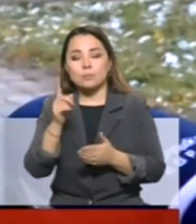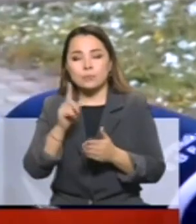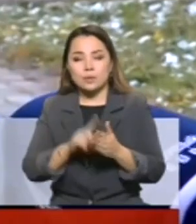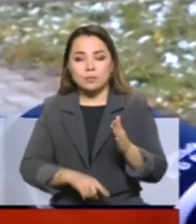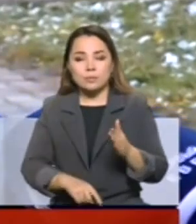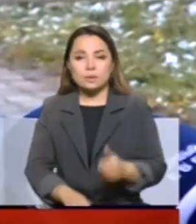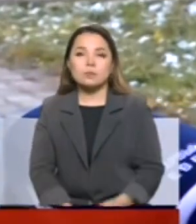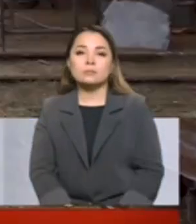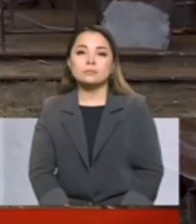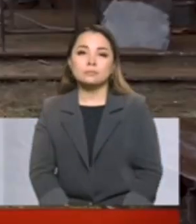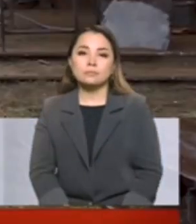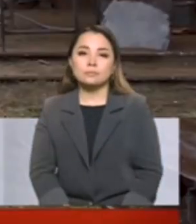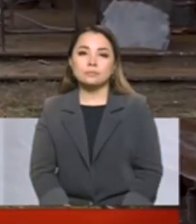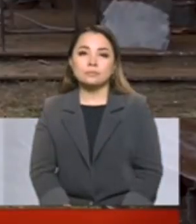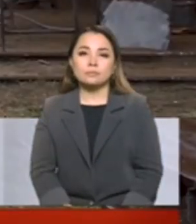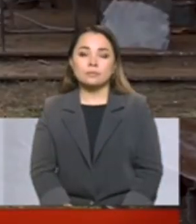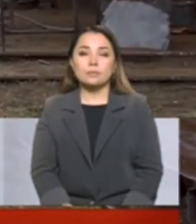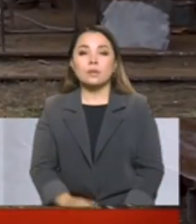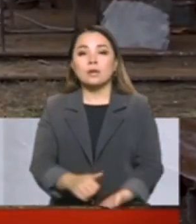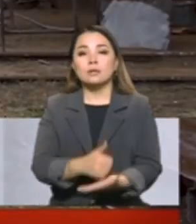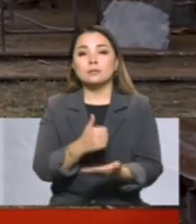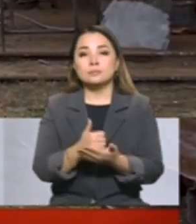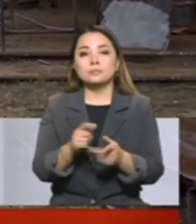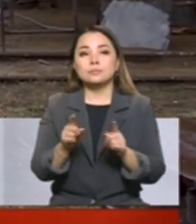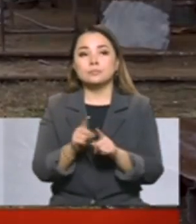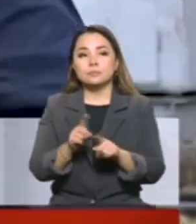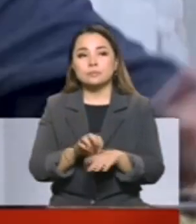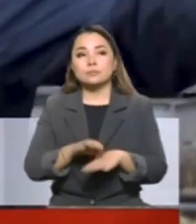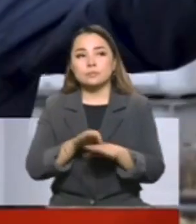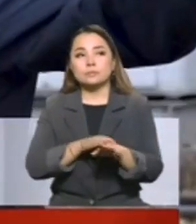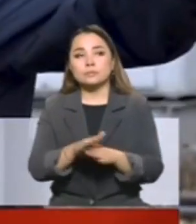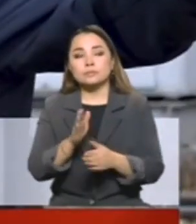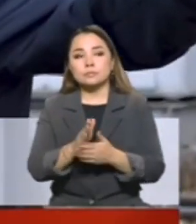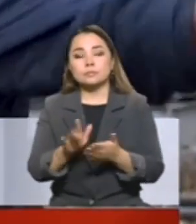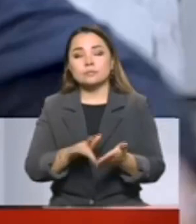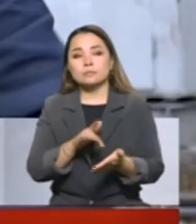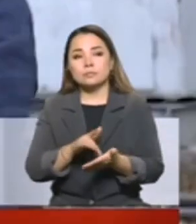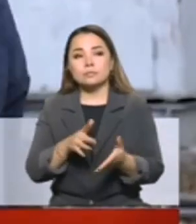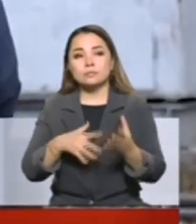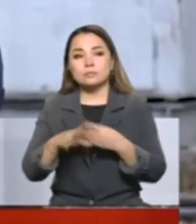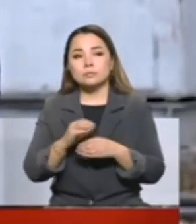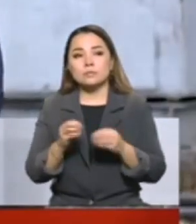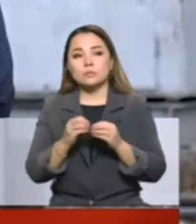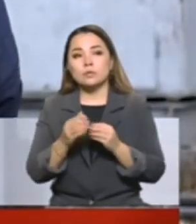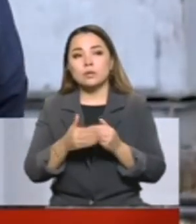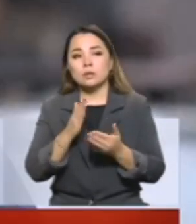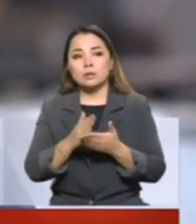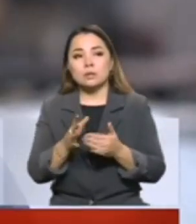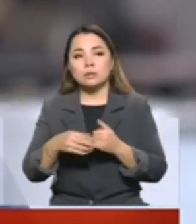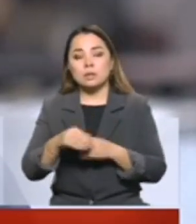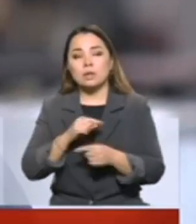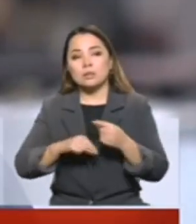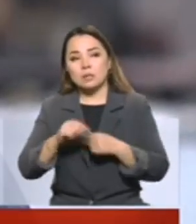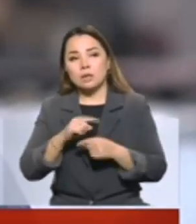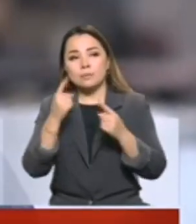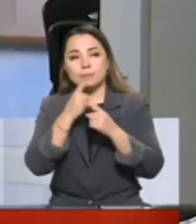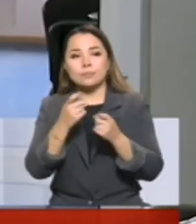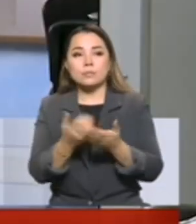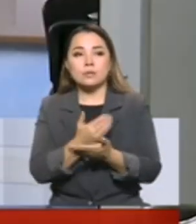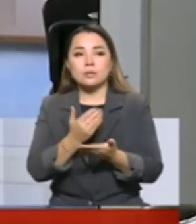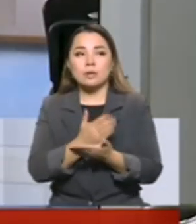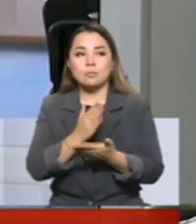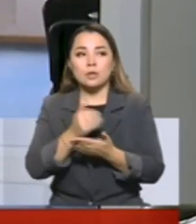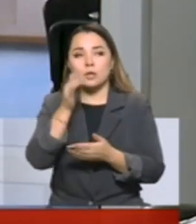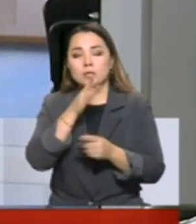мойындаймыз. Әкімдік бір ғана кеме жөндеу зауыты емес, қаладағы 10 шақты кәсіпорынның жерін қайтарып алу жөнінде ескерту хат жіберген.